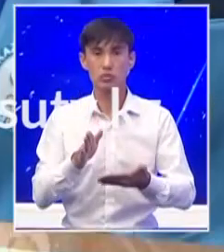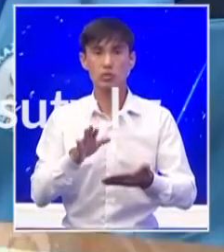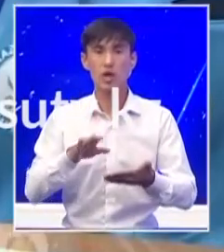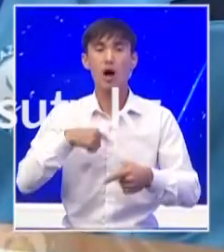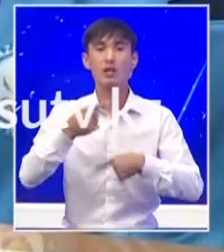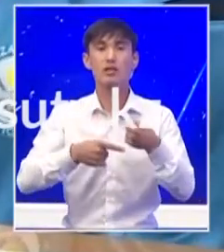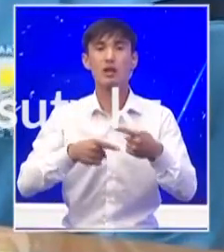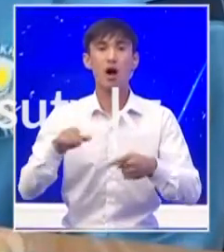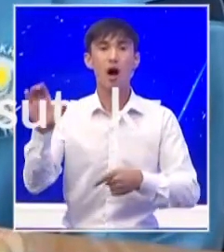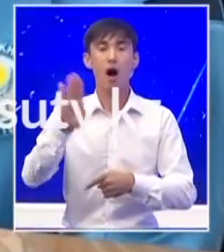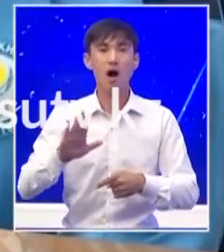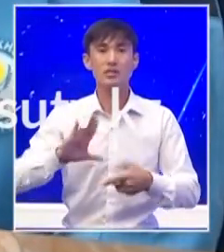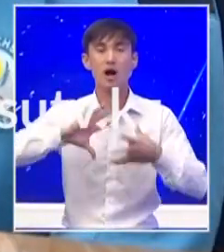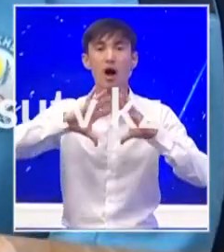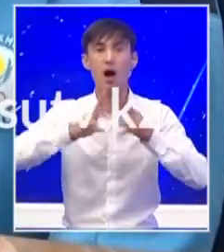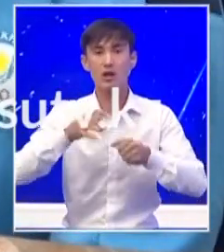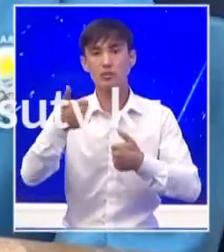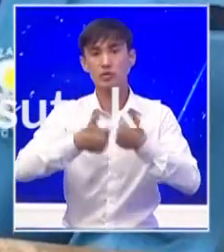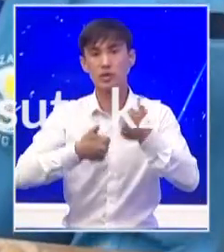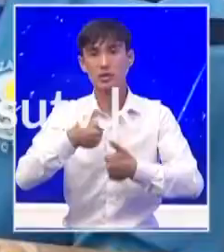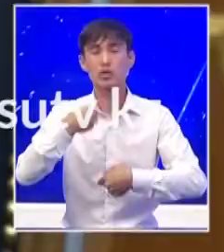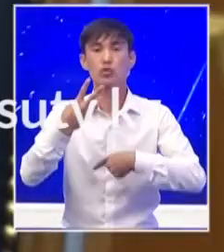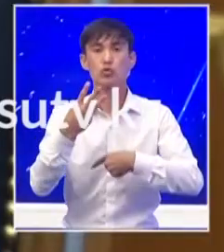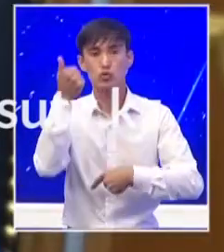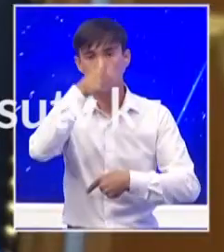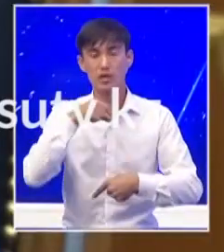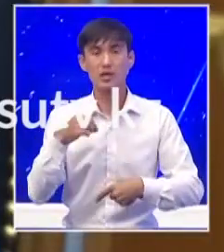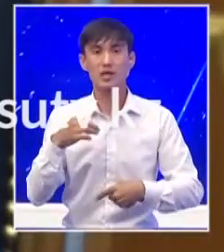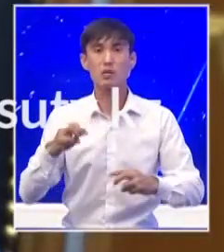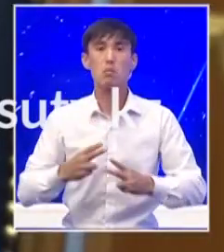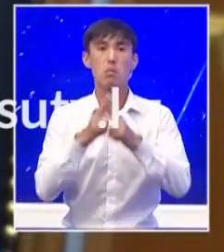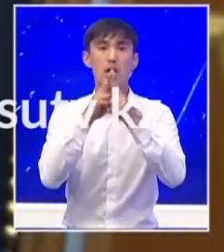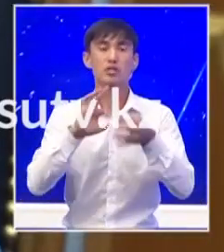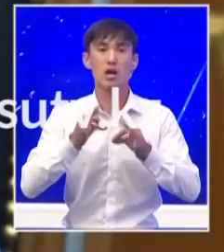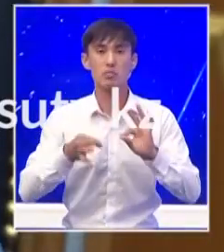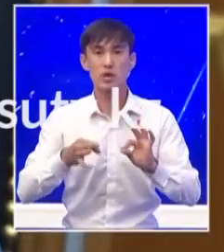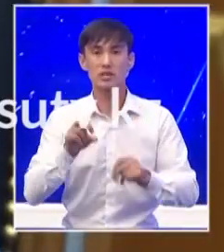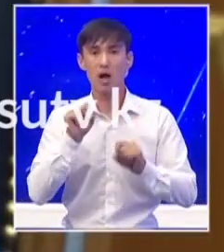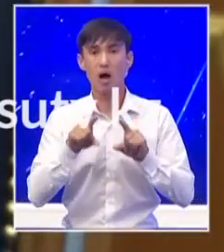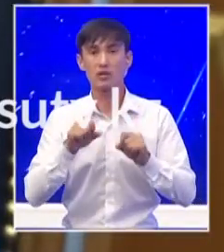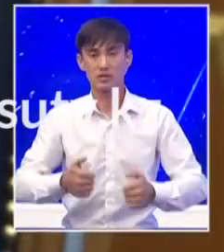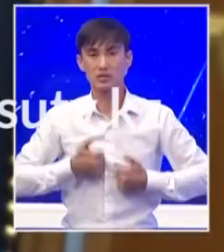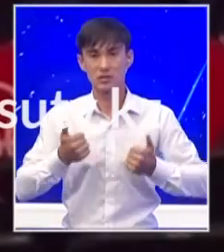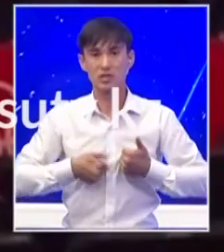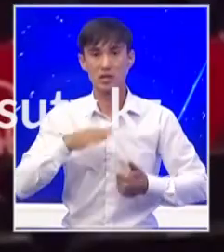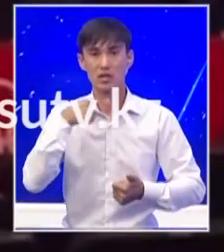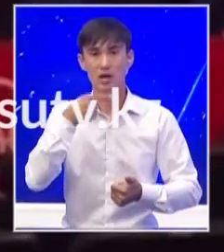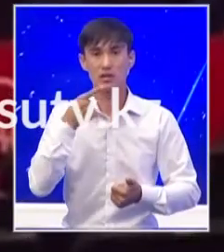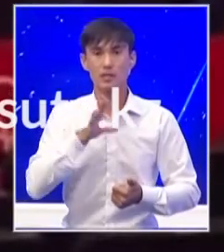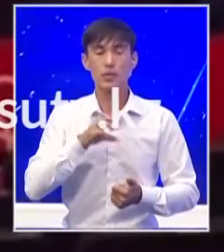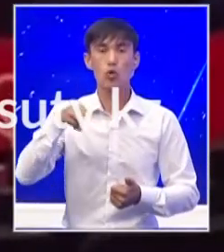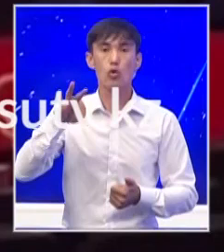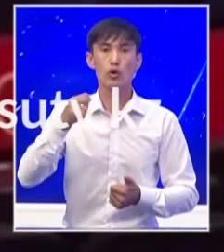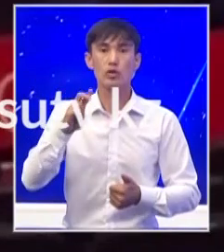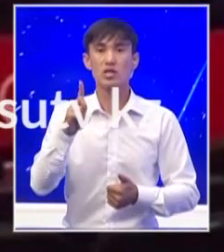әлем чемпионаттарында топ жарып, 3 жылдан кейін өтетін Париж олимпиадасының алтынын алуға тырысатындығын жеткізді. Токиодағы жарыс